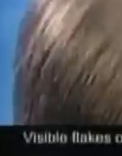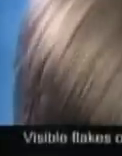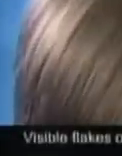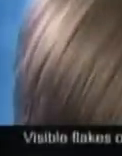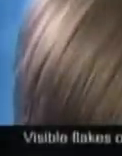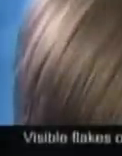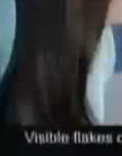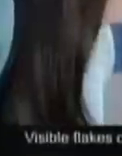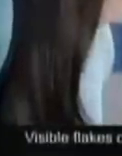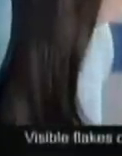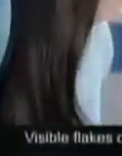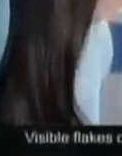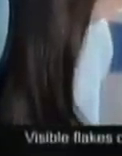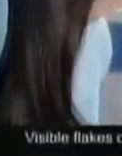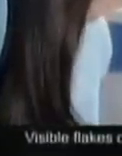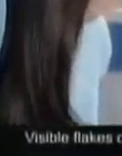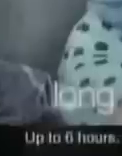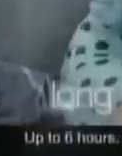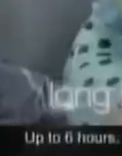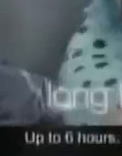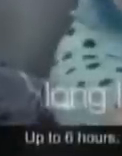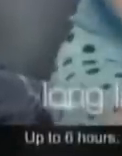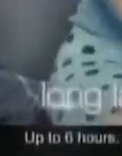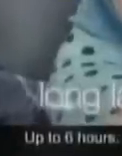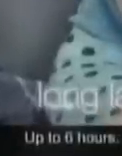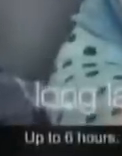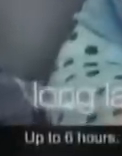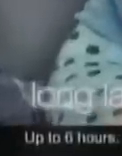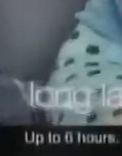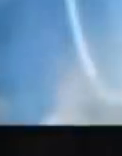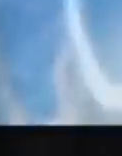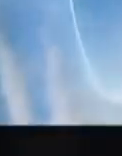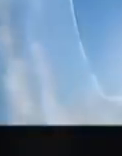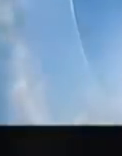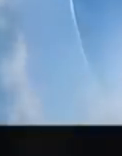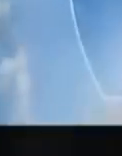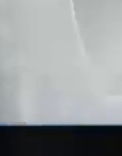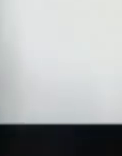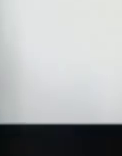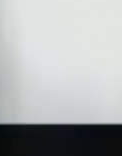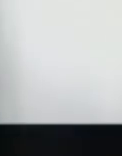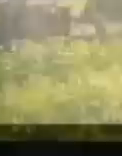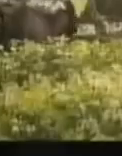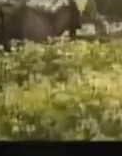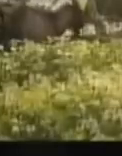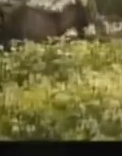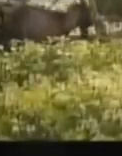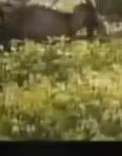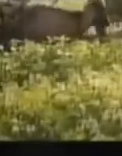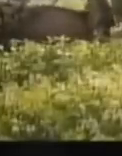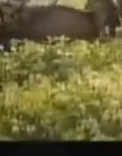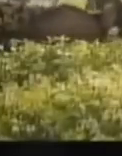for 100% dander-free hair with long-lasting fragrance. P&G.